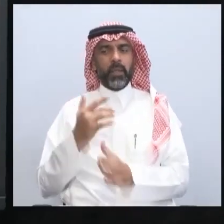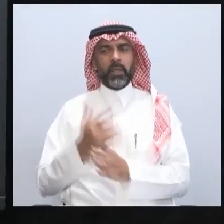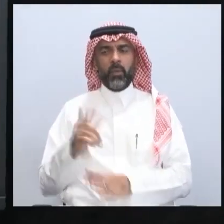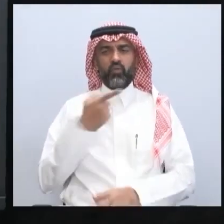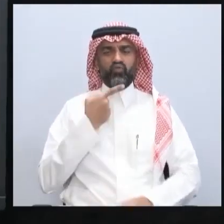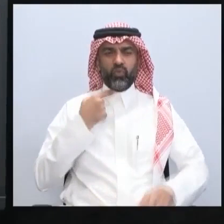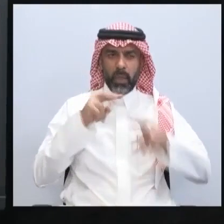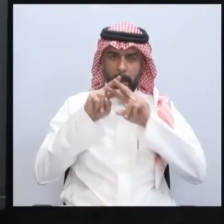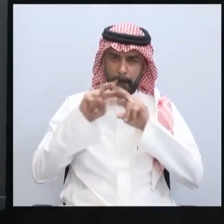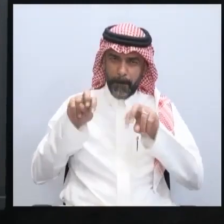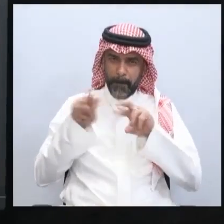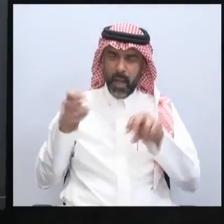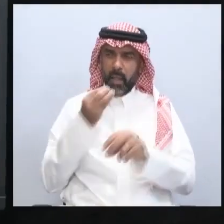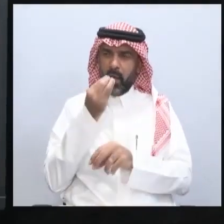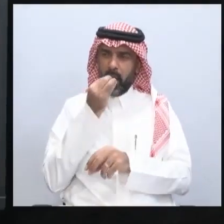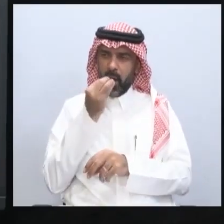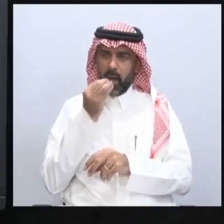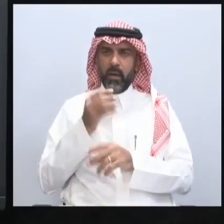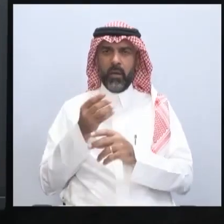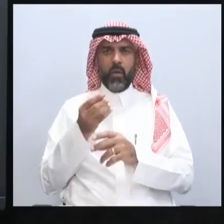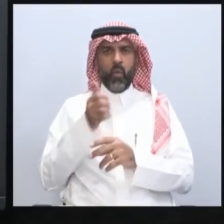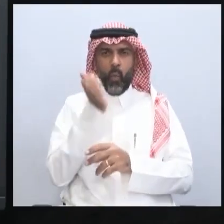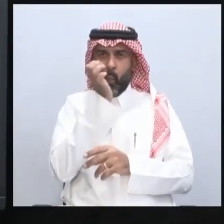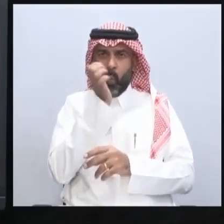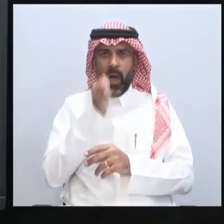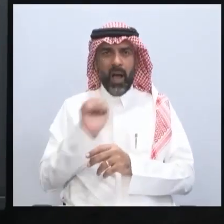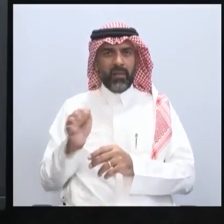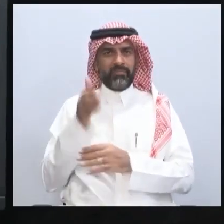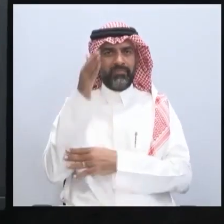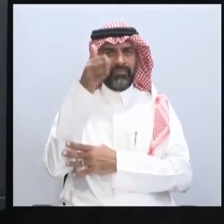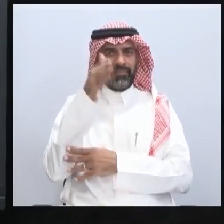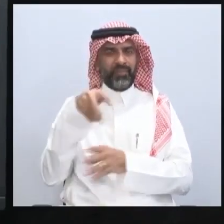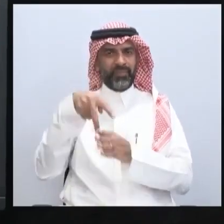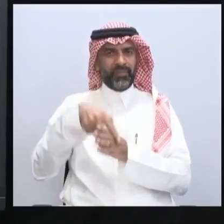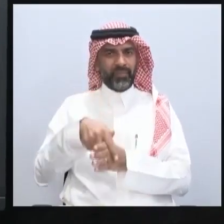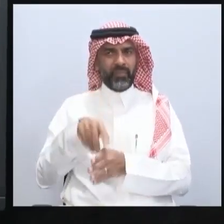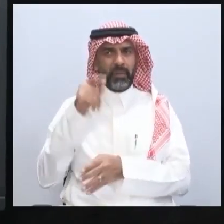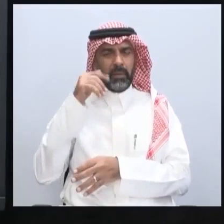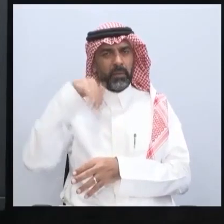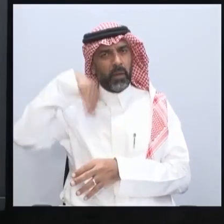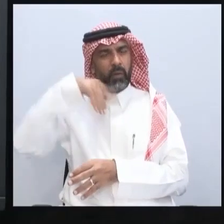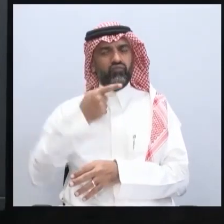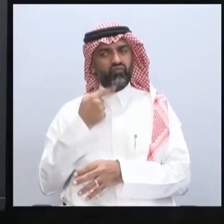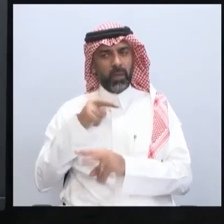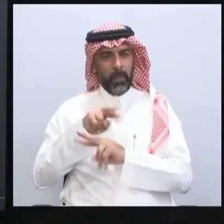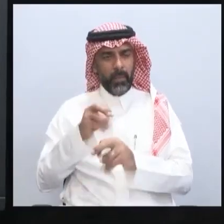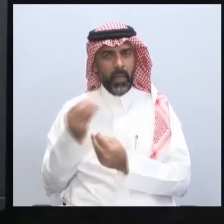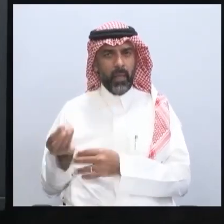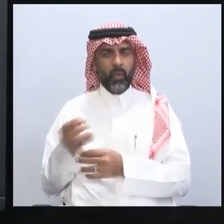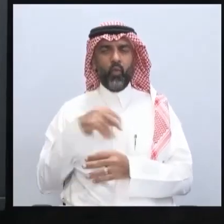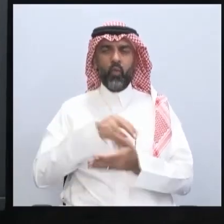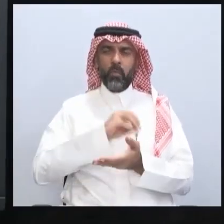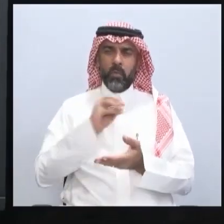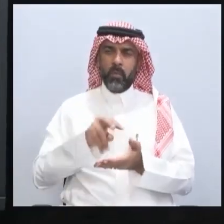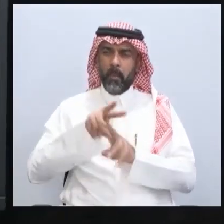لابلم ومواشيهم ممتازين بعد ذلك استقروا